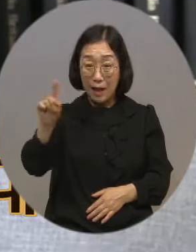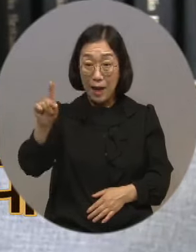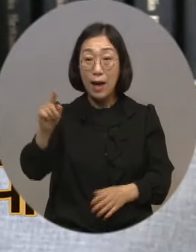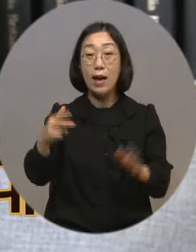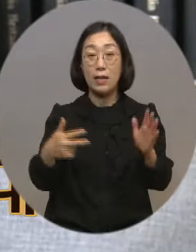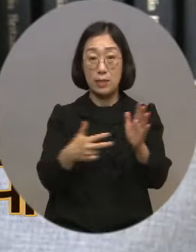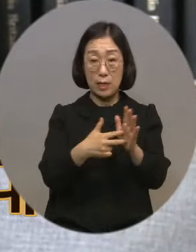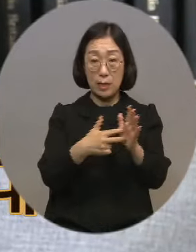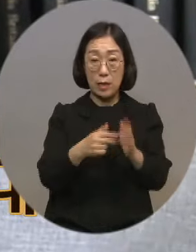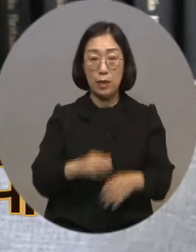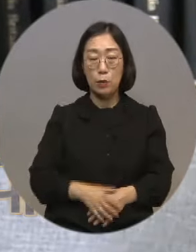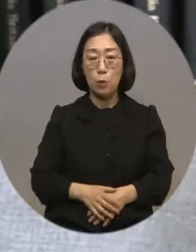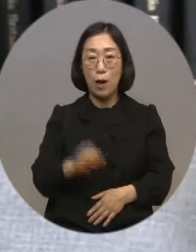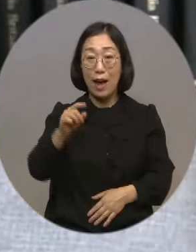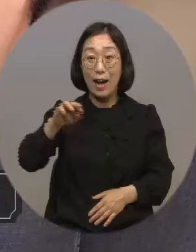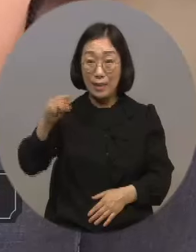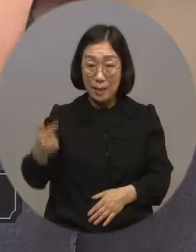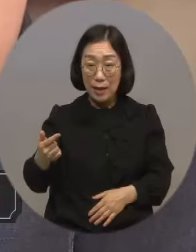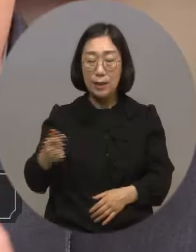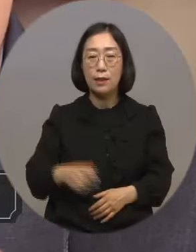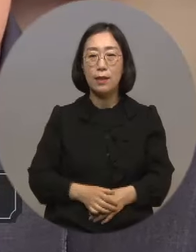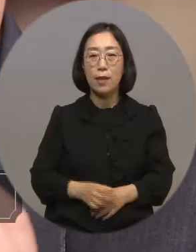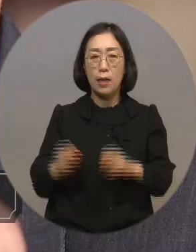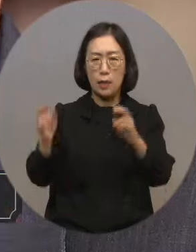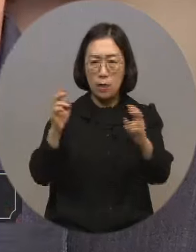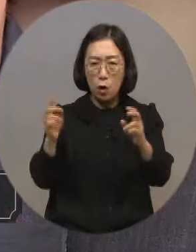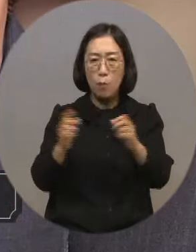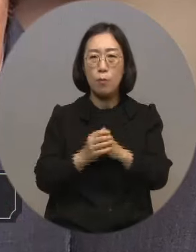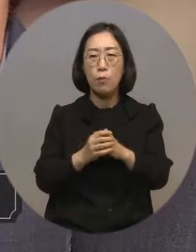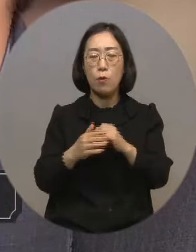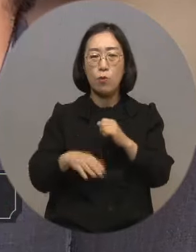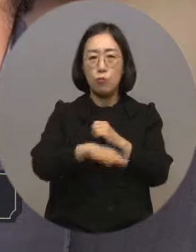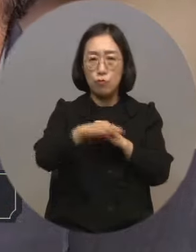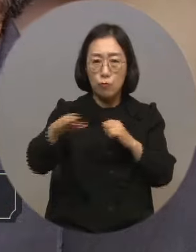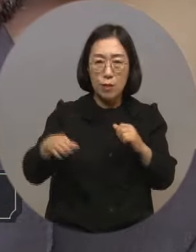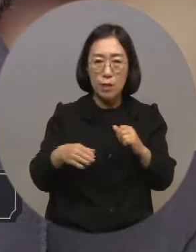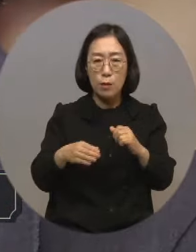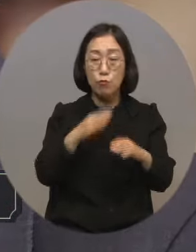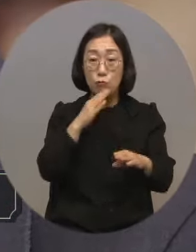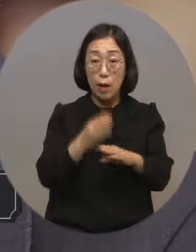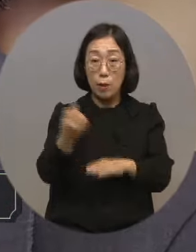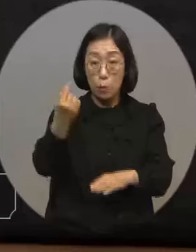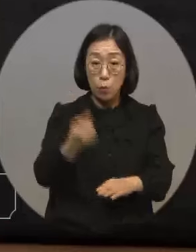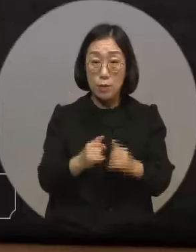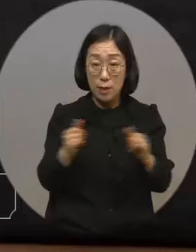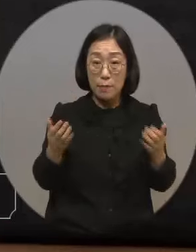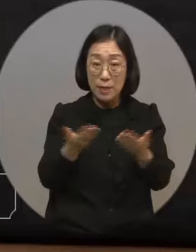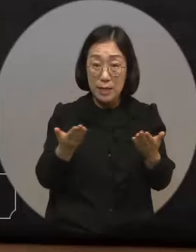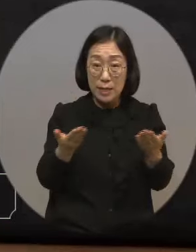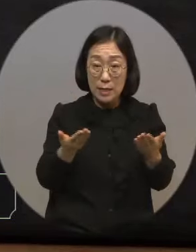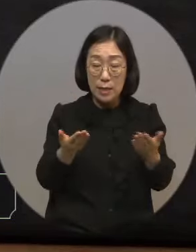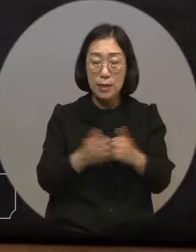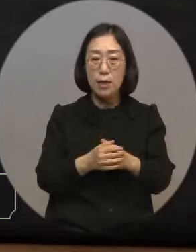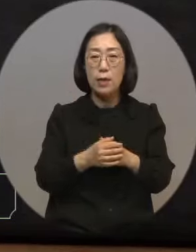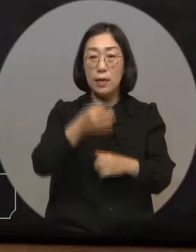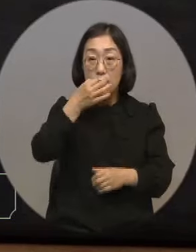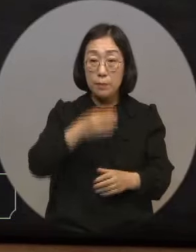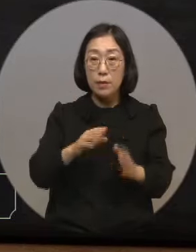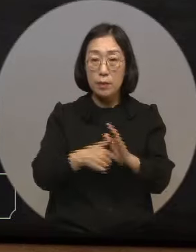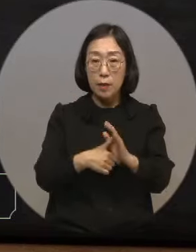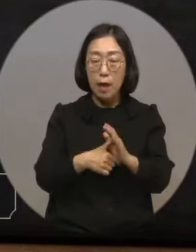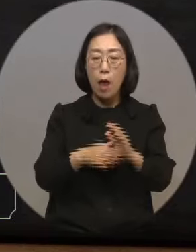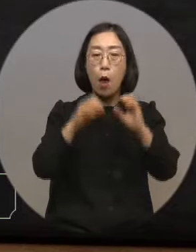더 브릿지라는 이렇게 탈북민 창업가들 힘겨워하는 사람들을 홍보라든가 마케팅